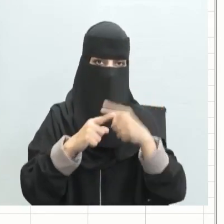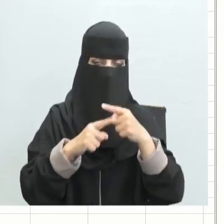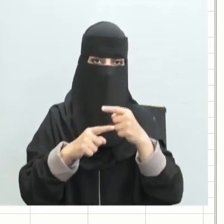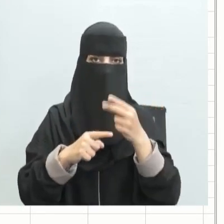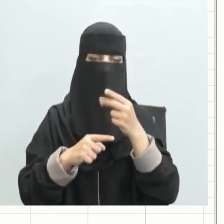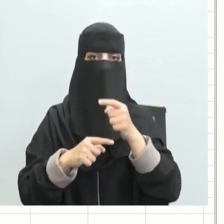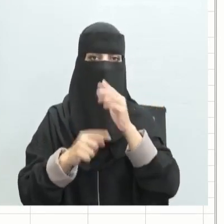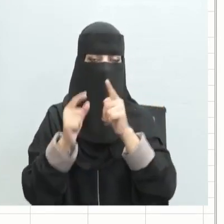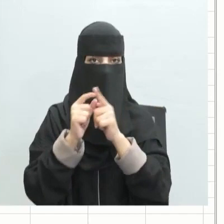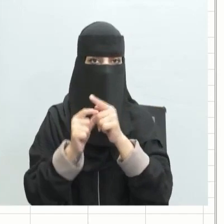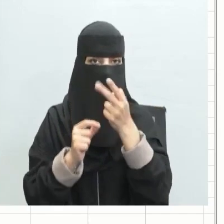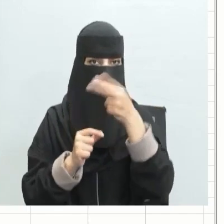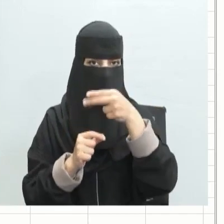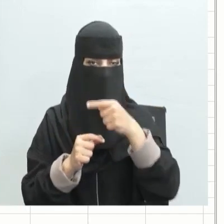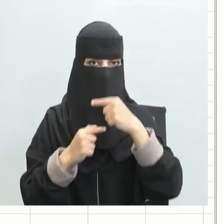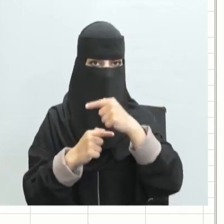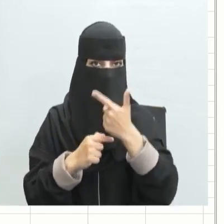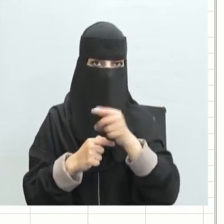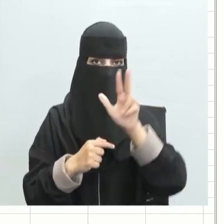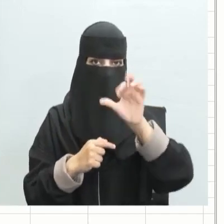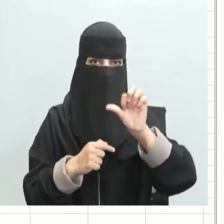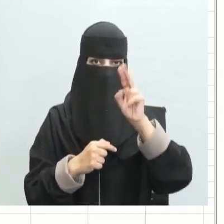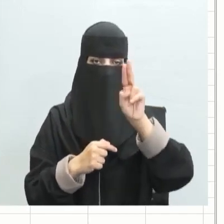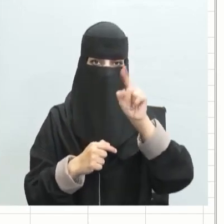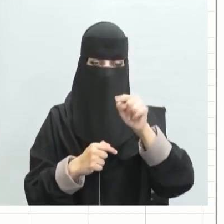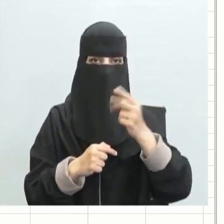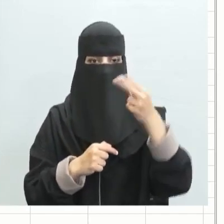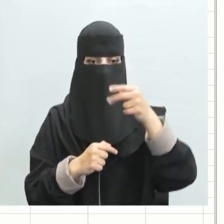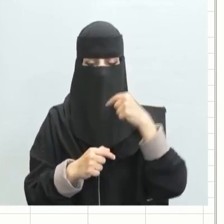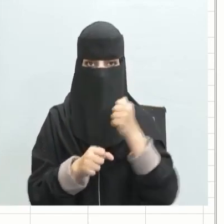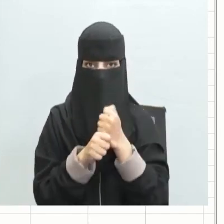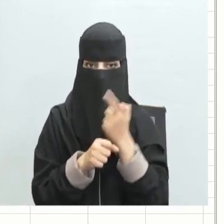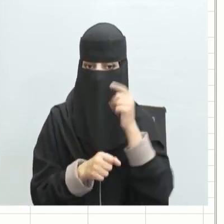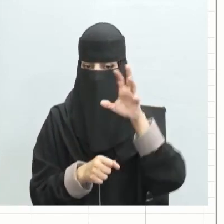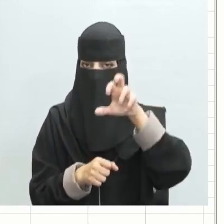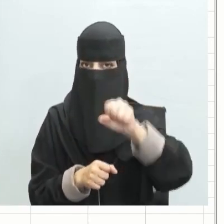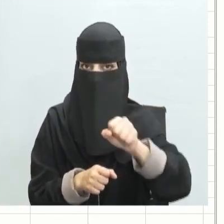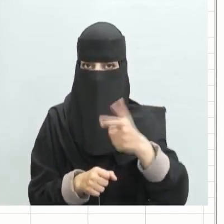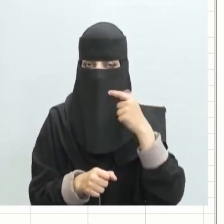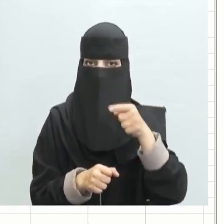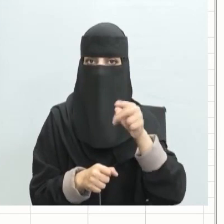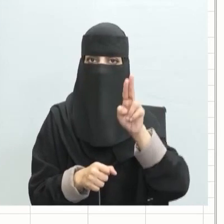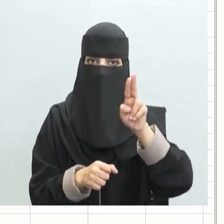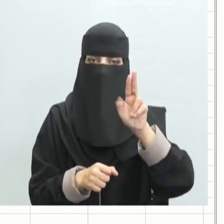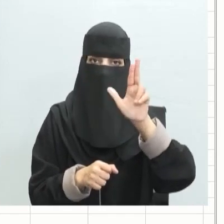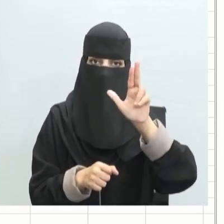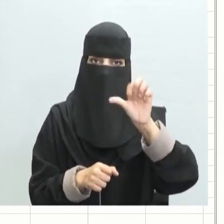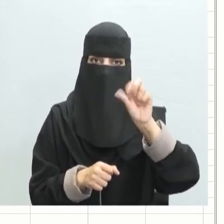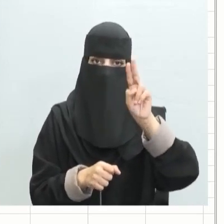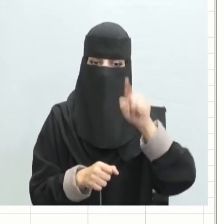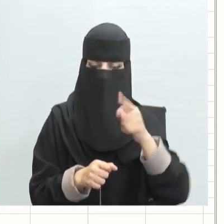الضلع الثاني تربيع يعطيني الوتر تربيع فبالتالي اذا اردت انك توجد الوتر فاحنا حناخد جذر